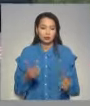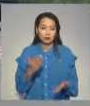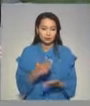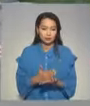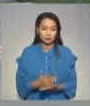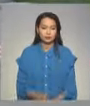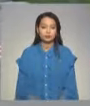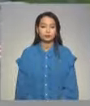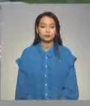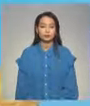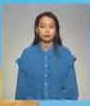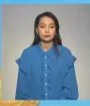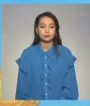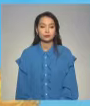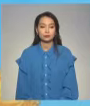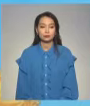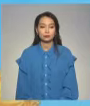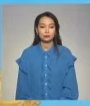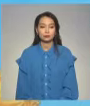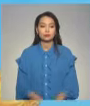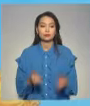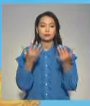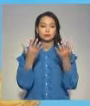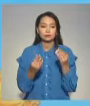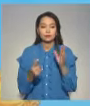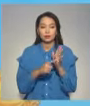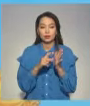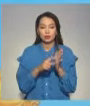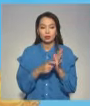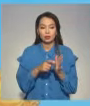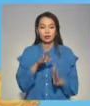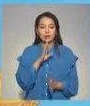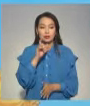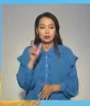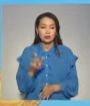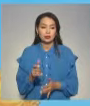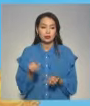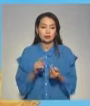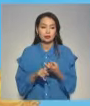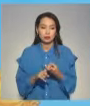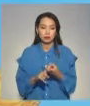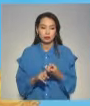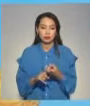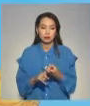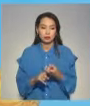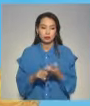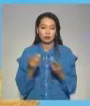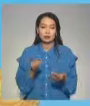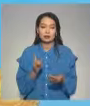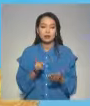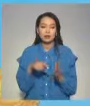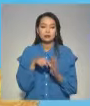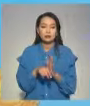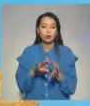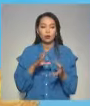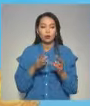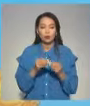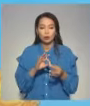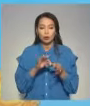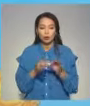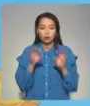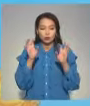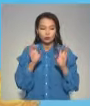бар көрінеді. Қазіргі таңда 7-ші сынып оқушысына қатысты такси ішінде болған оқиғаға байланысты қылмыстық